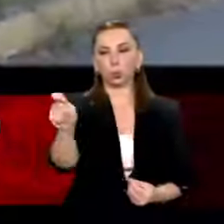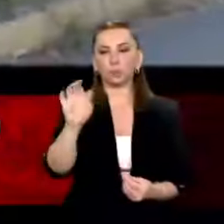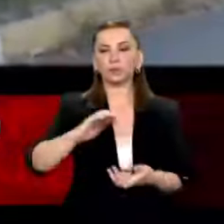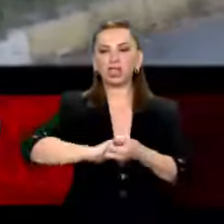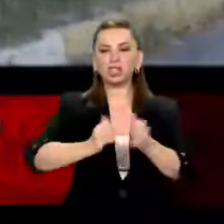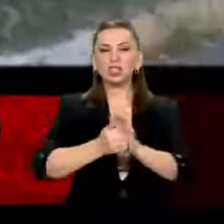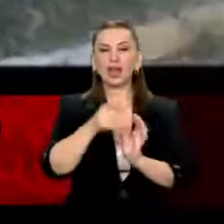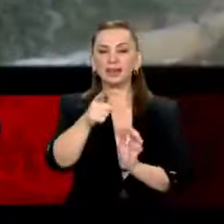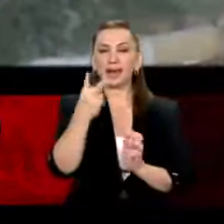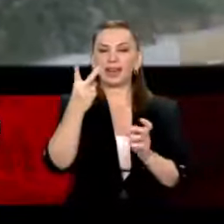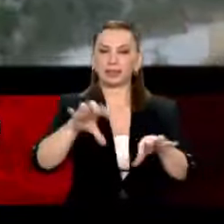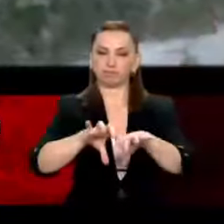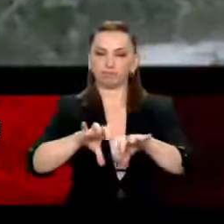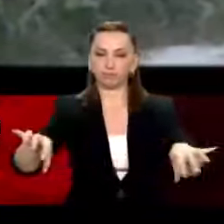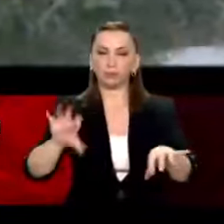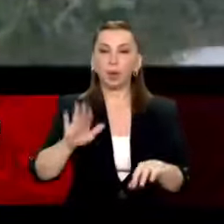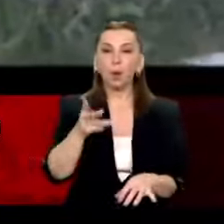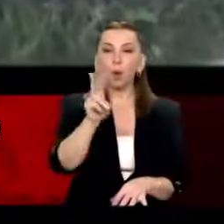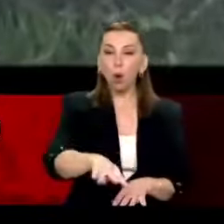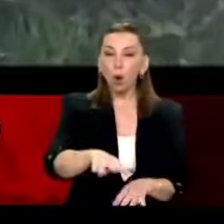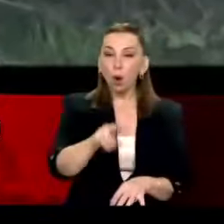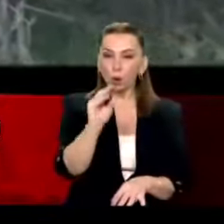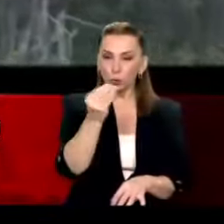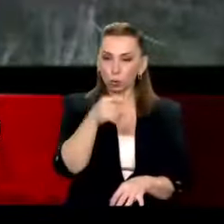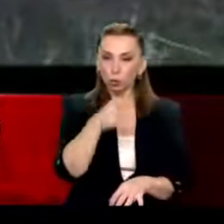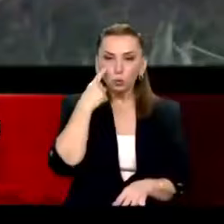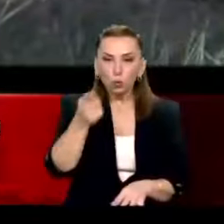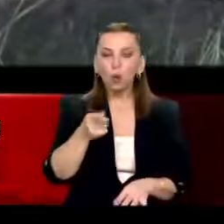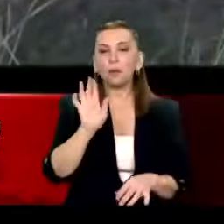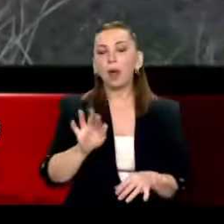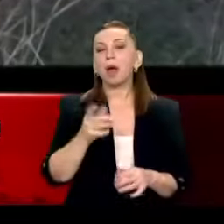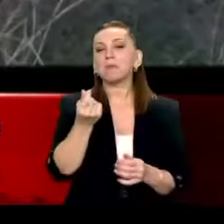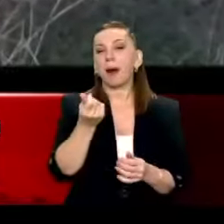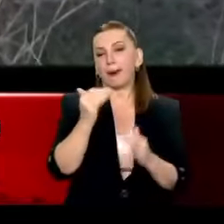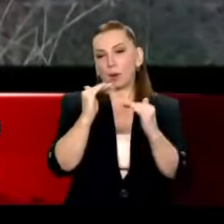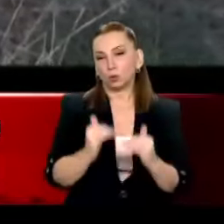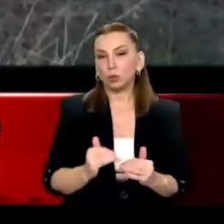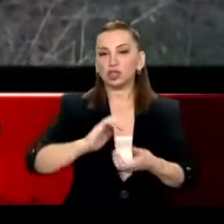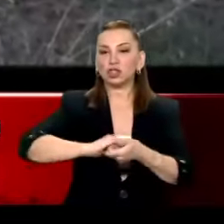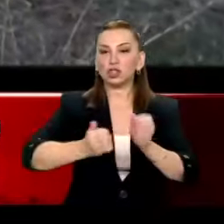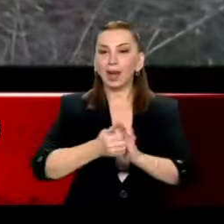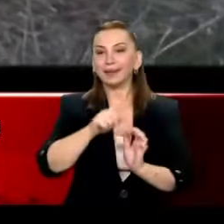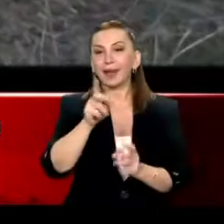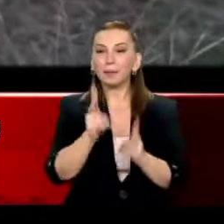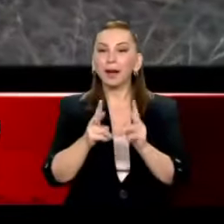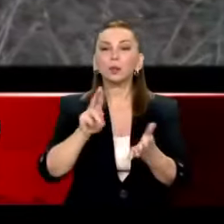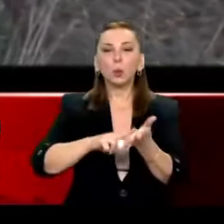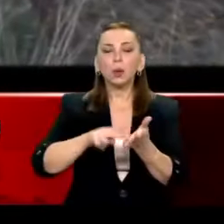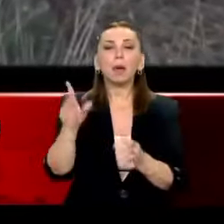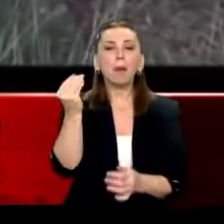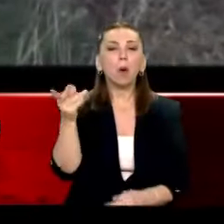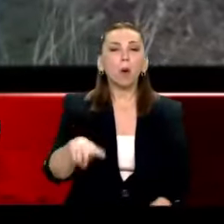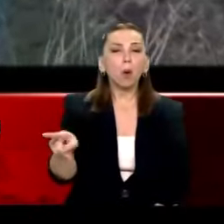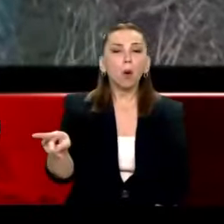dönmeye devam ediyordu ama öldürdükleri çocuklar üzerinden elde ettikleri para düşmüştü O yüzden çetenin bazı üyeleri bebek ölmüş olmasına